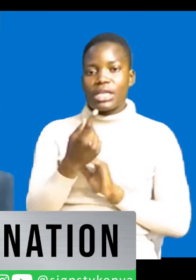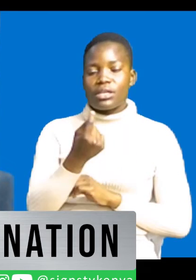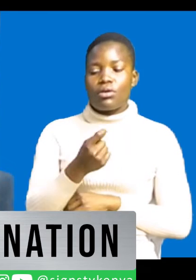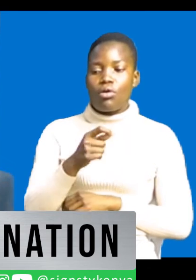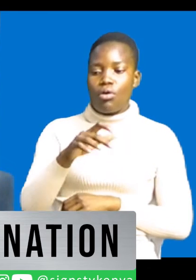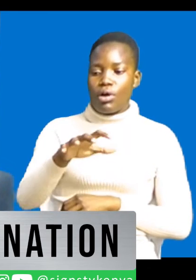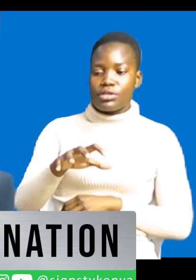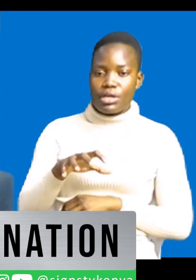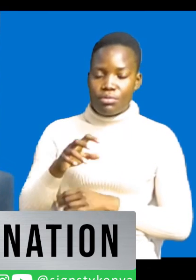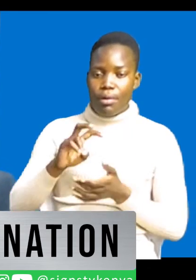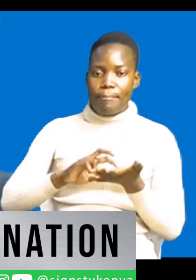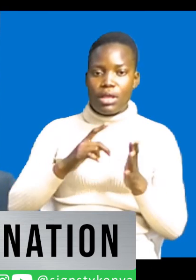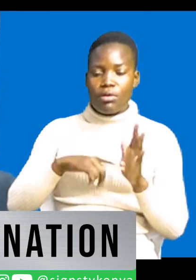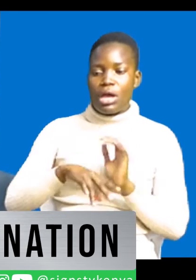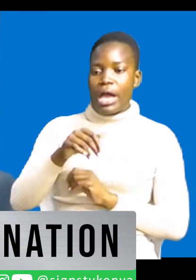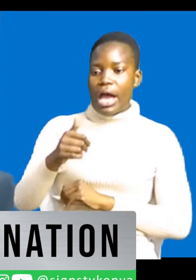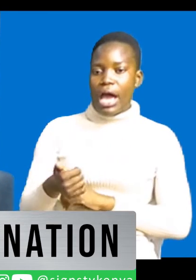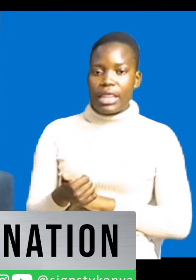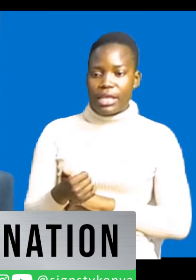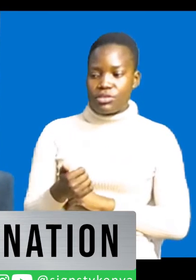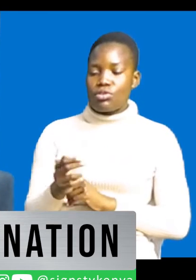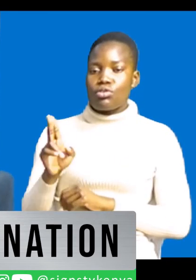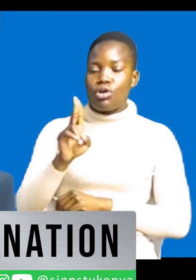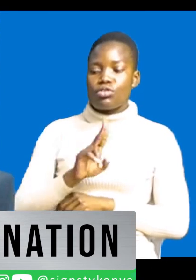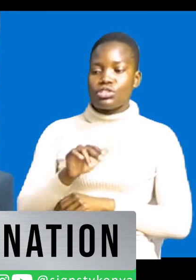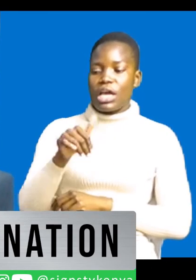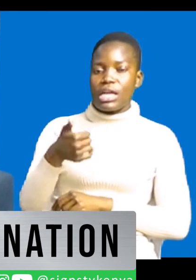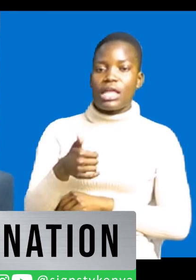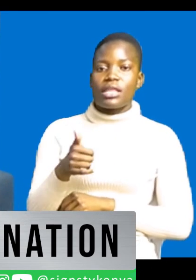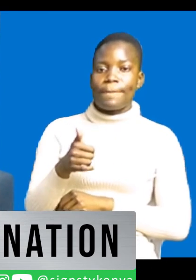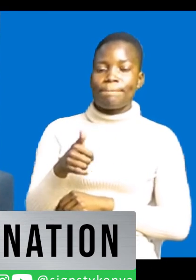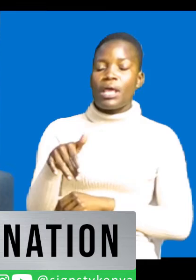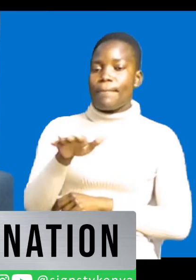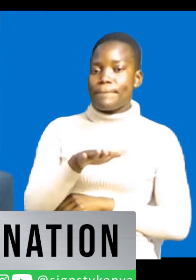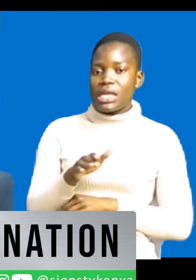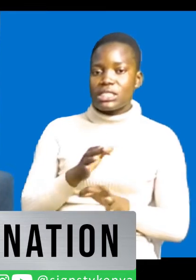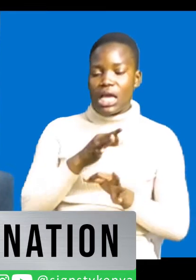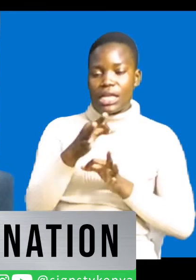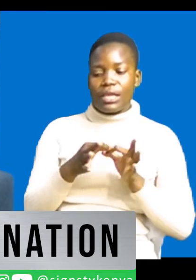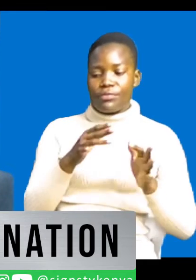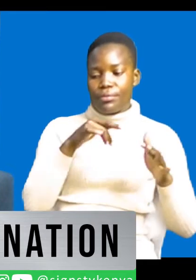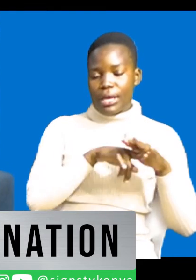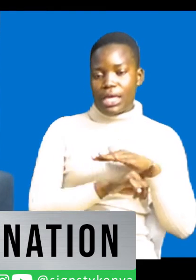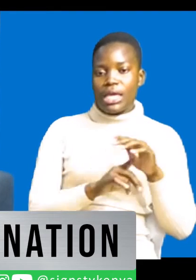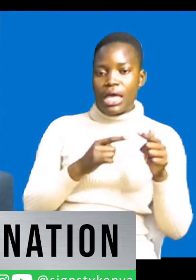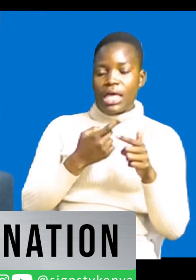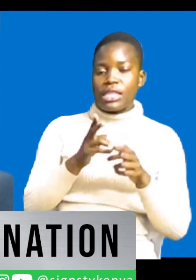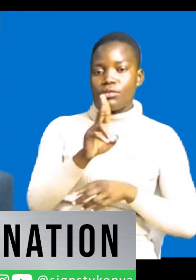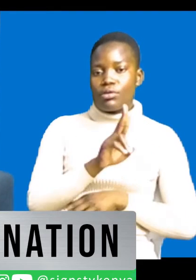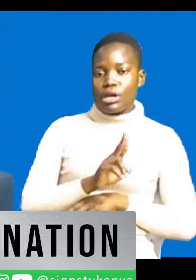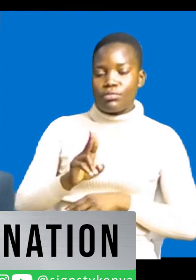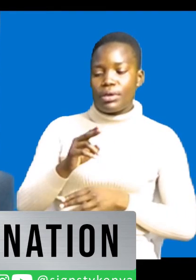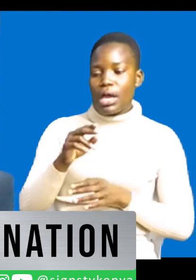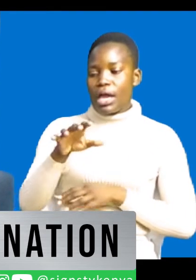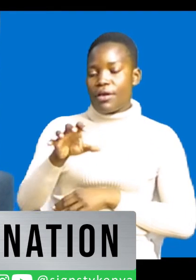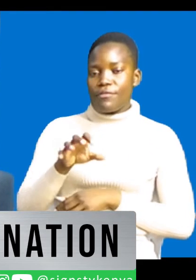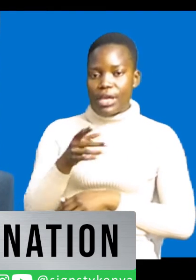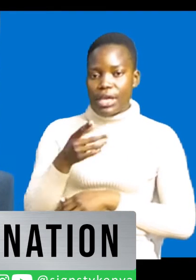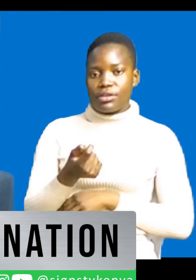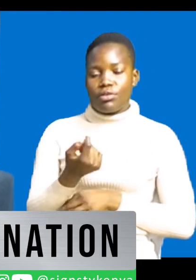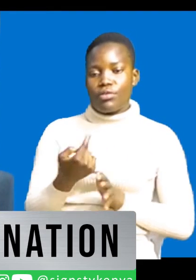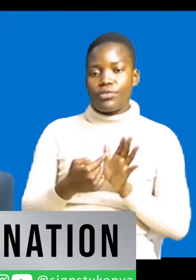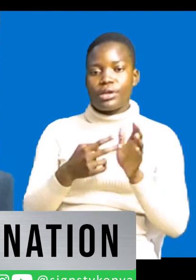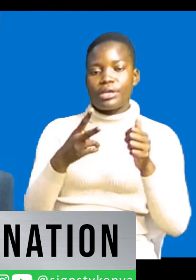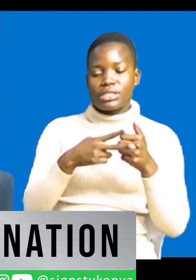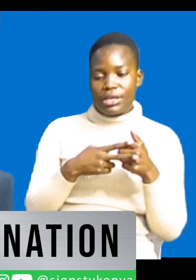transport, inamaanisha zingine utapeleka mahali ingine muhimu. Na kama umeingia ukatumia transport kidogo, tuseme